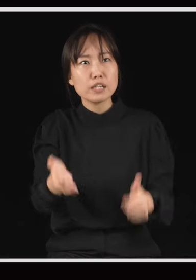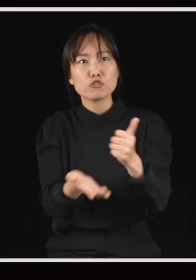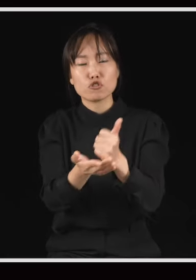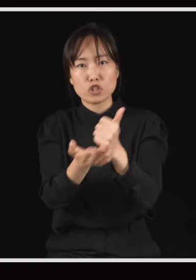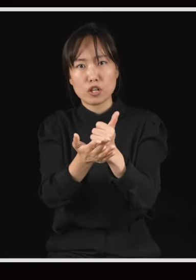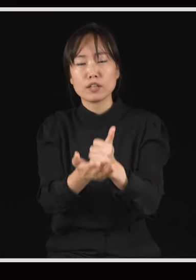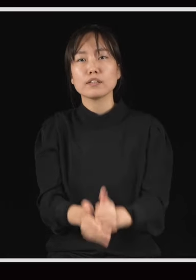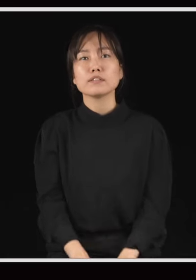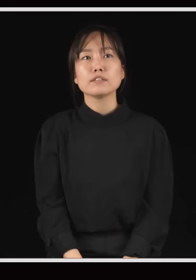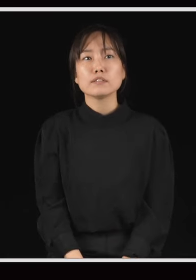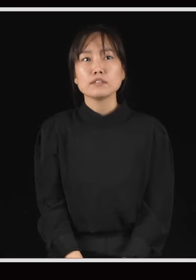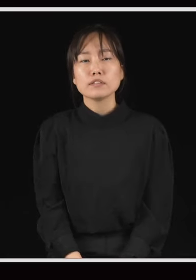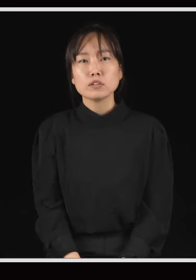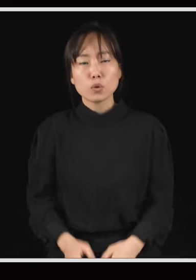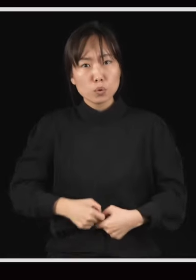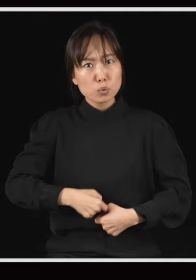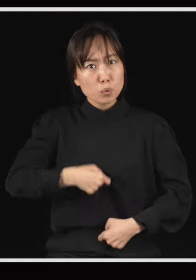실은